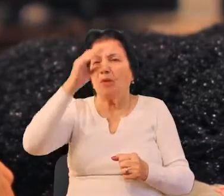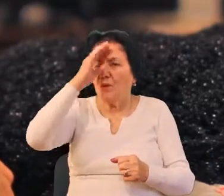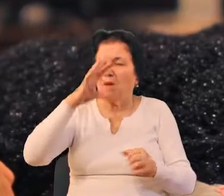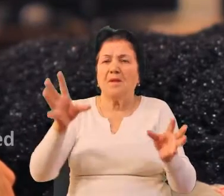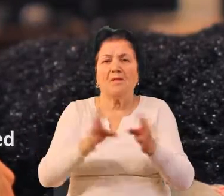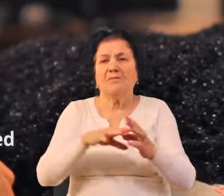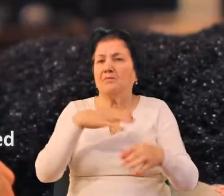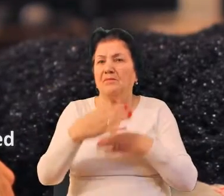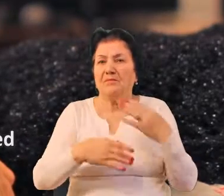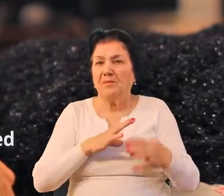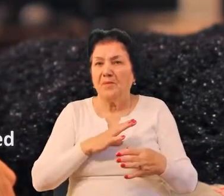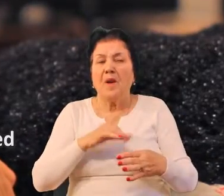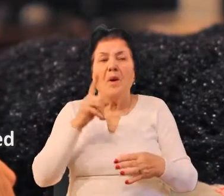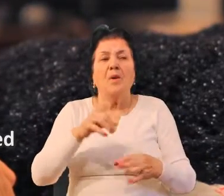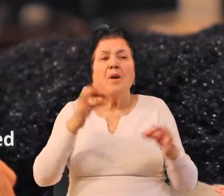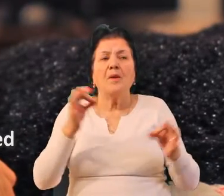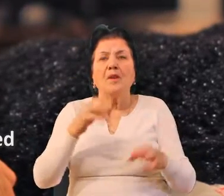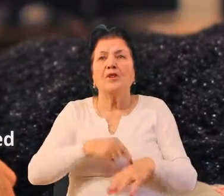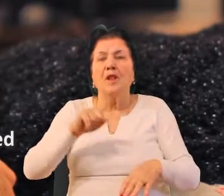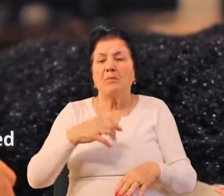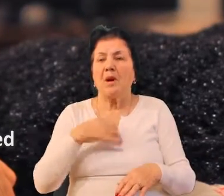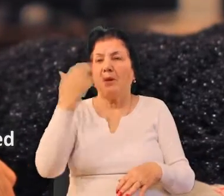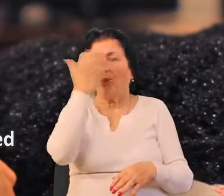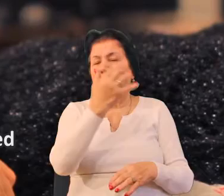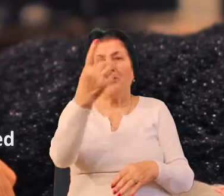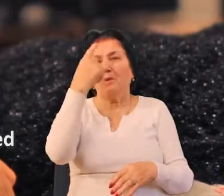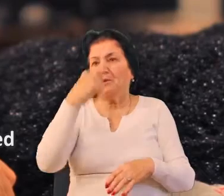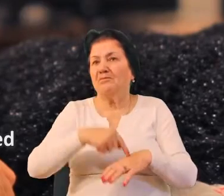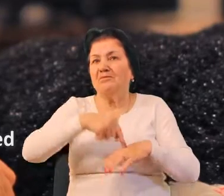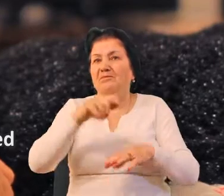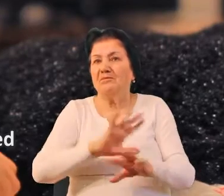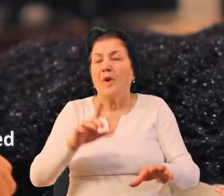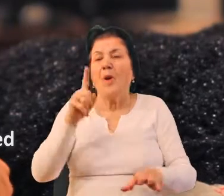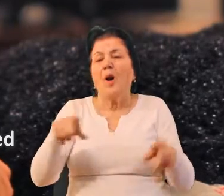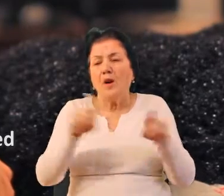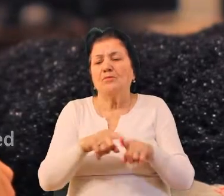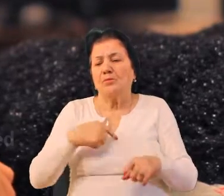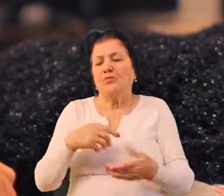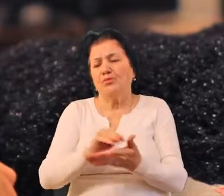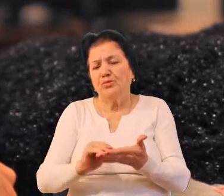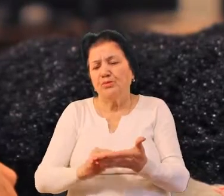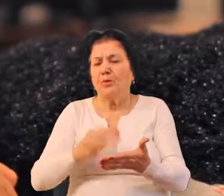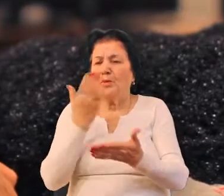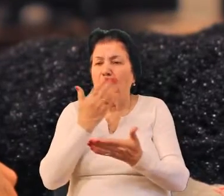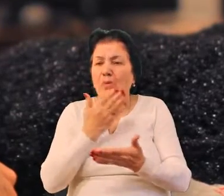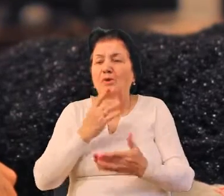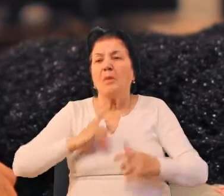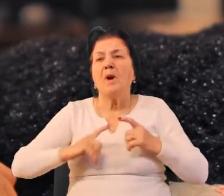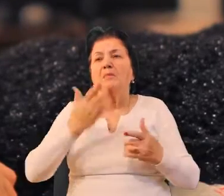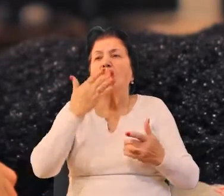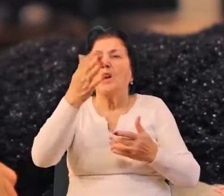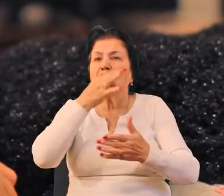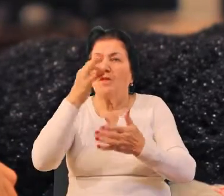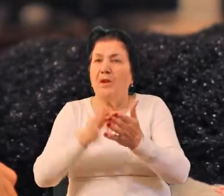görmürəm. Ona görə ki, onlar kimi mən də yazmışam, oxumuşam, müəllimə cavab vermişəm. Onun bir dəfə də olsun, onlar